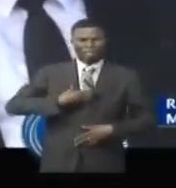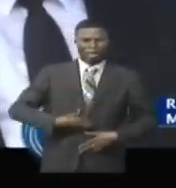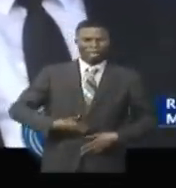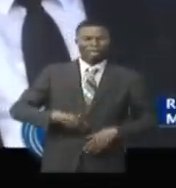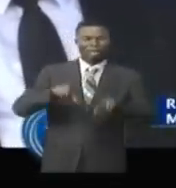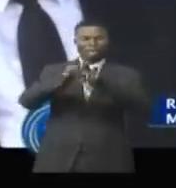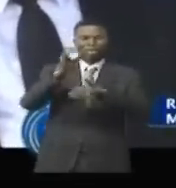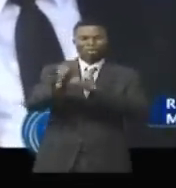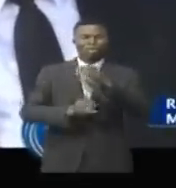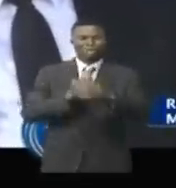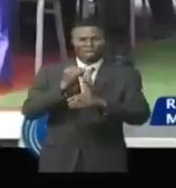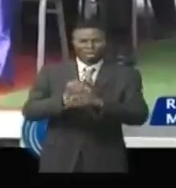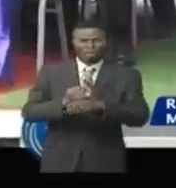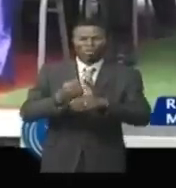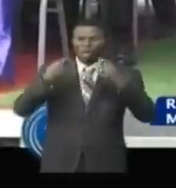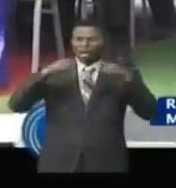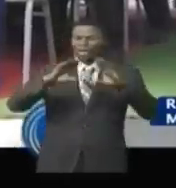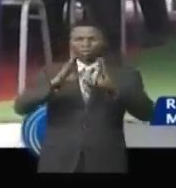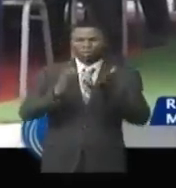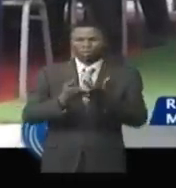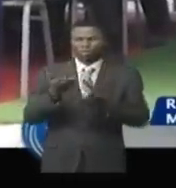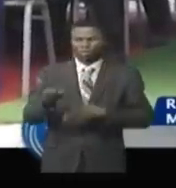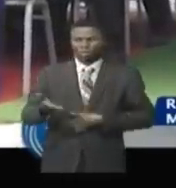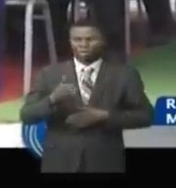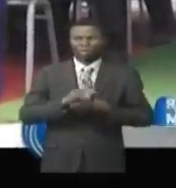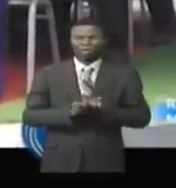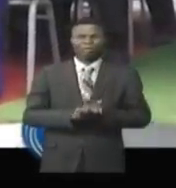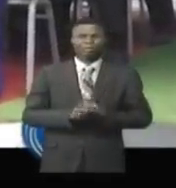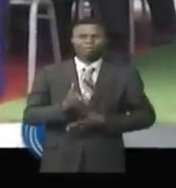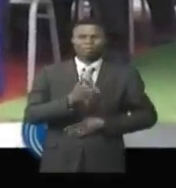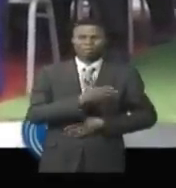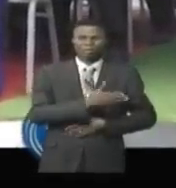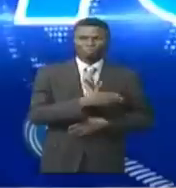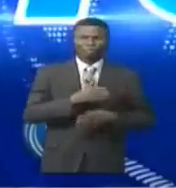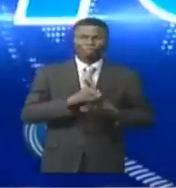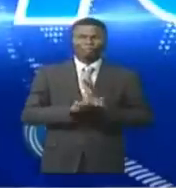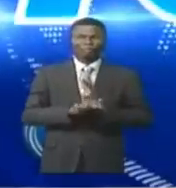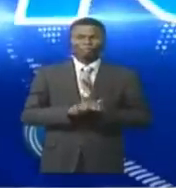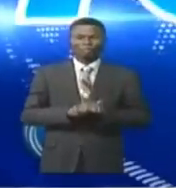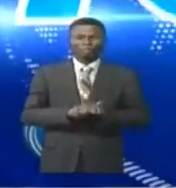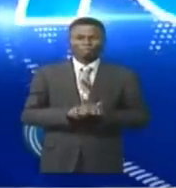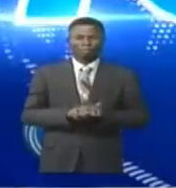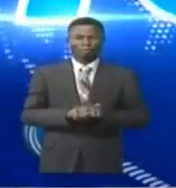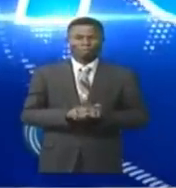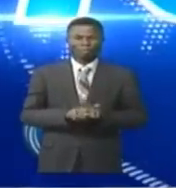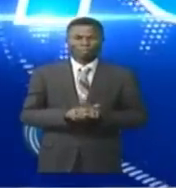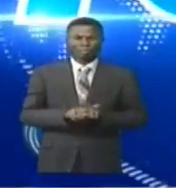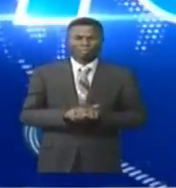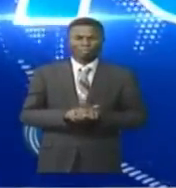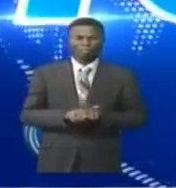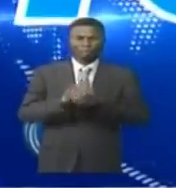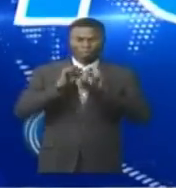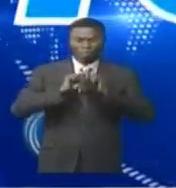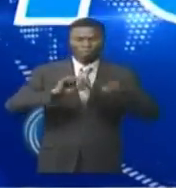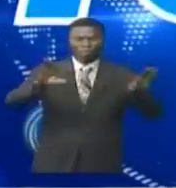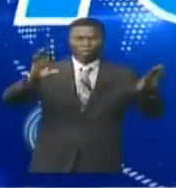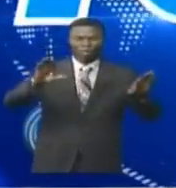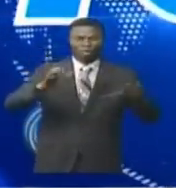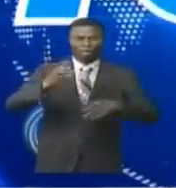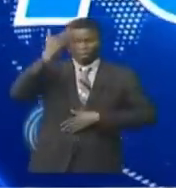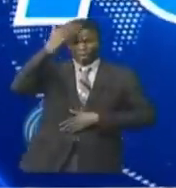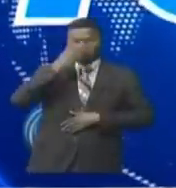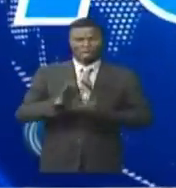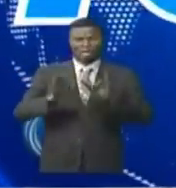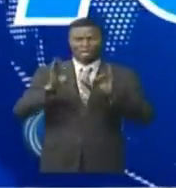internationaux et des lois nationales pour la protection et la promotion de l'enfant. Et faire rayonner la nouvelle image de la